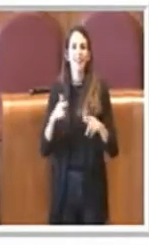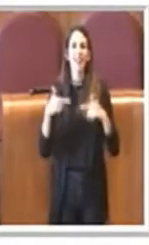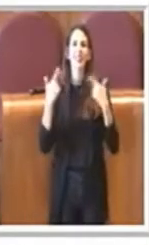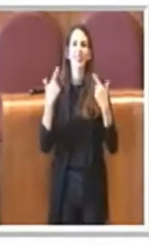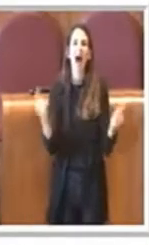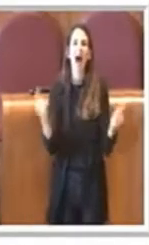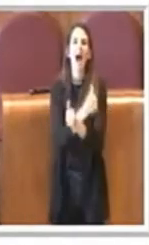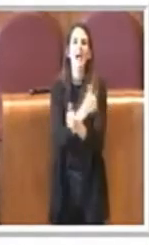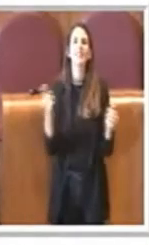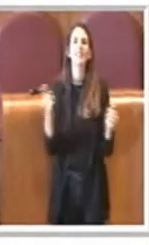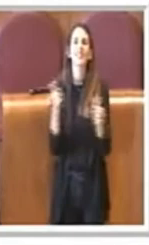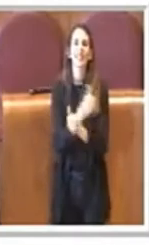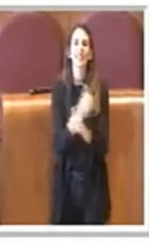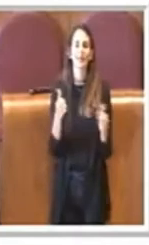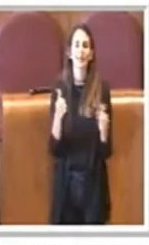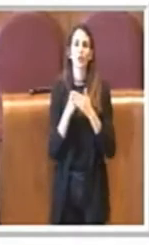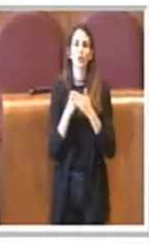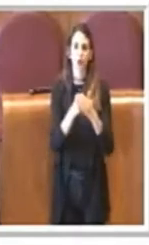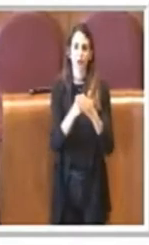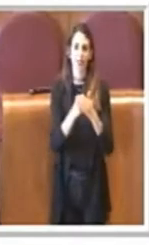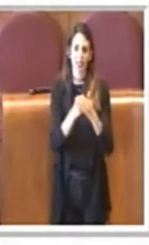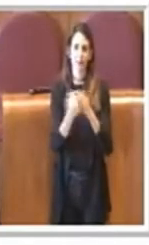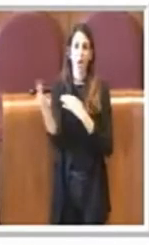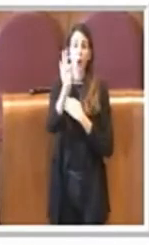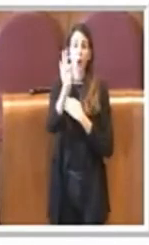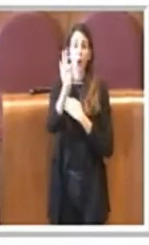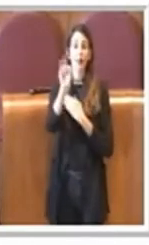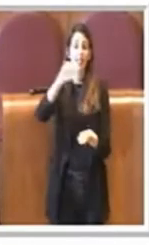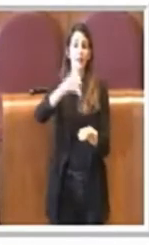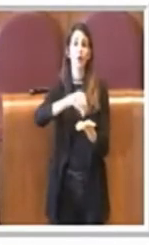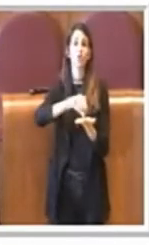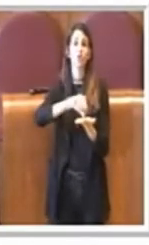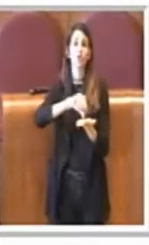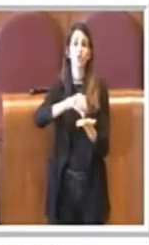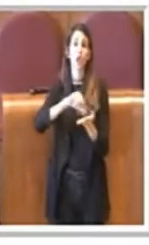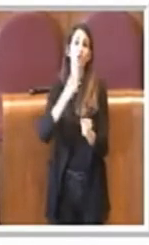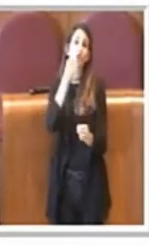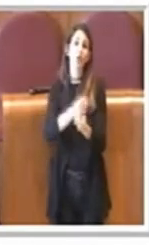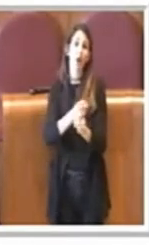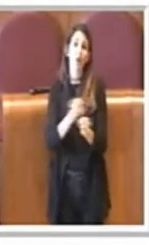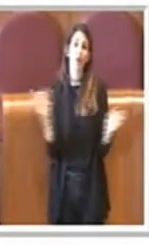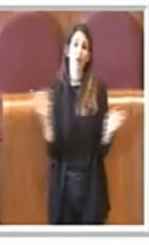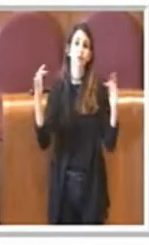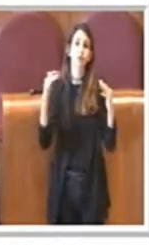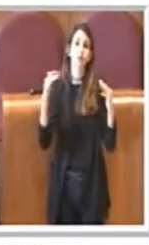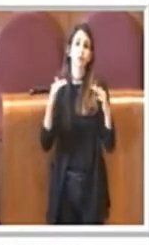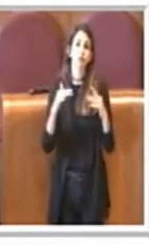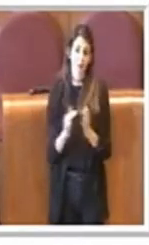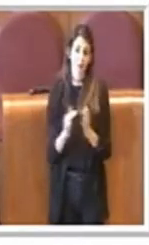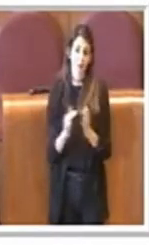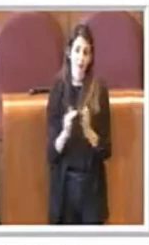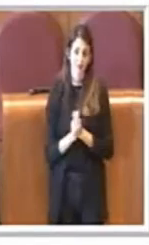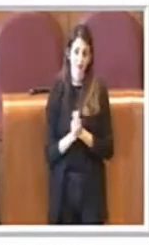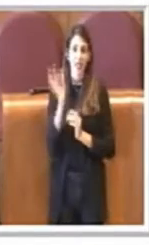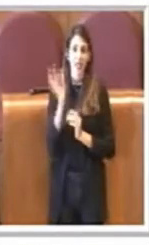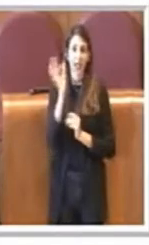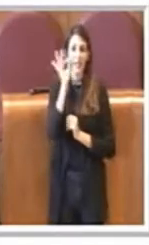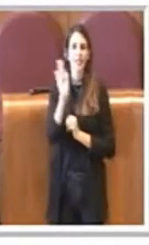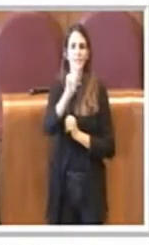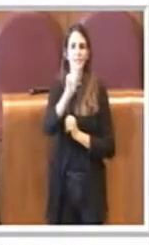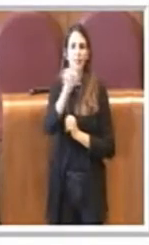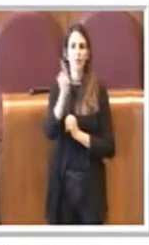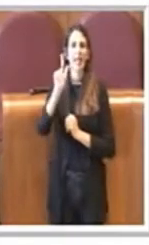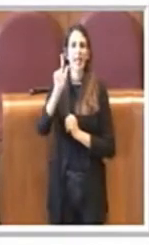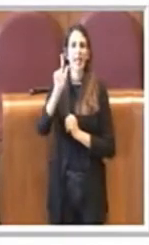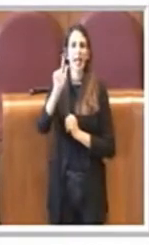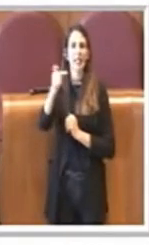per arrivare in centro storico ed evitare poi che, come ho sempre detto, riferendomi anche alla ZTL, poi aprirò una piccola parentesi